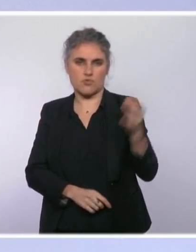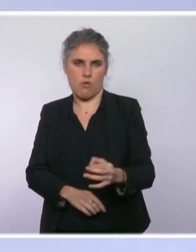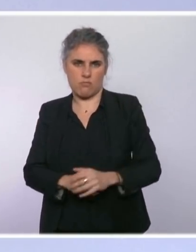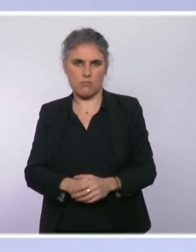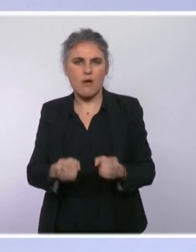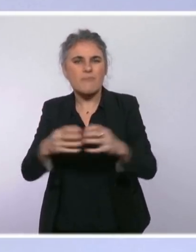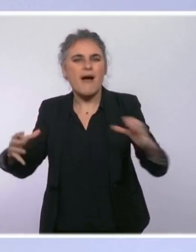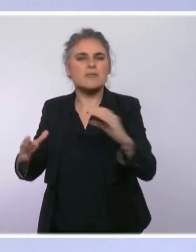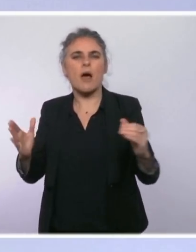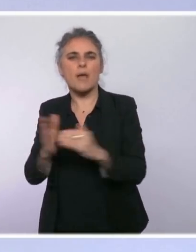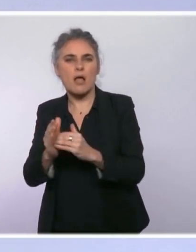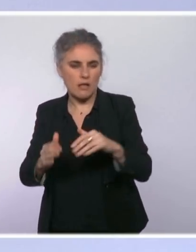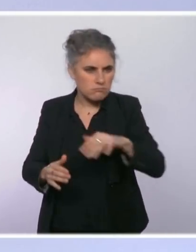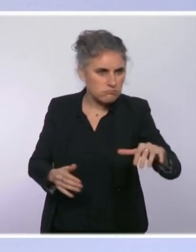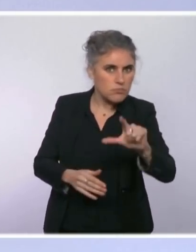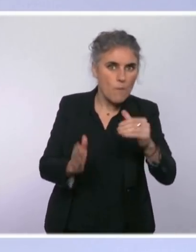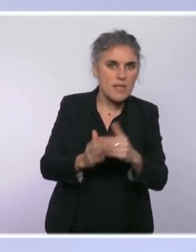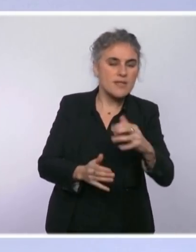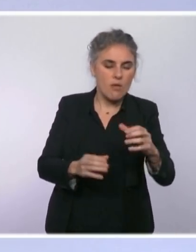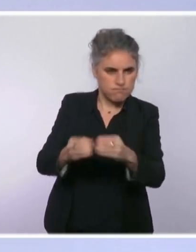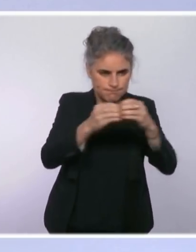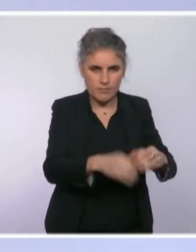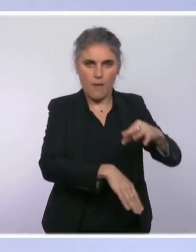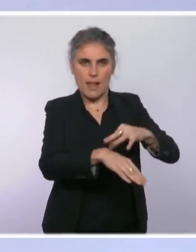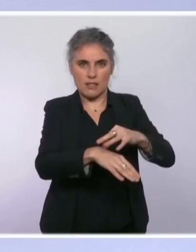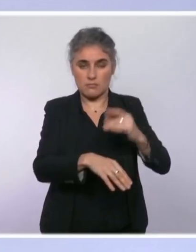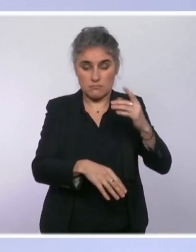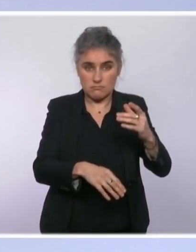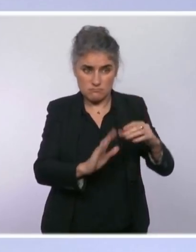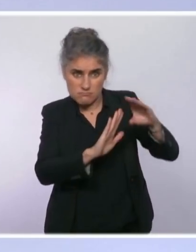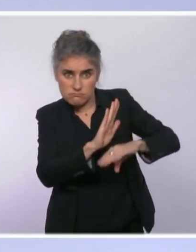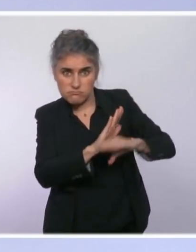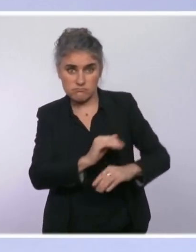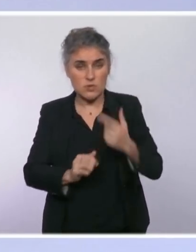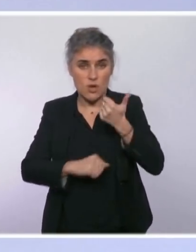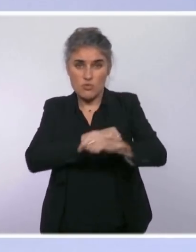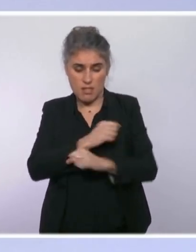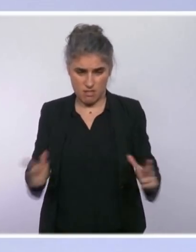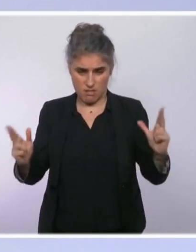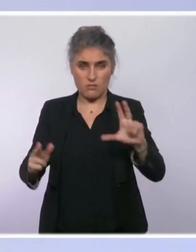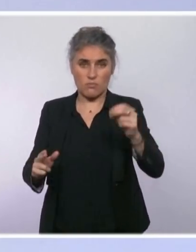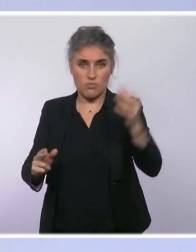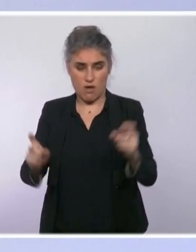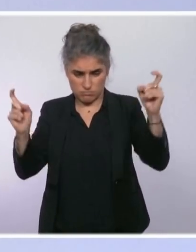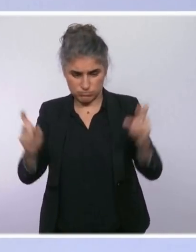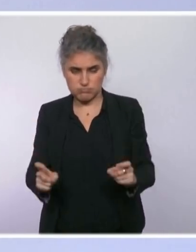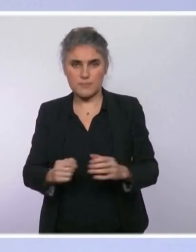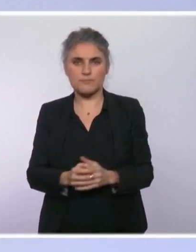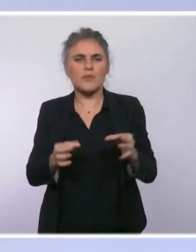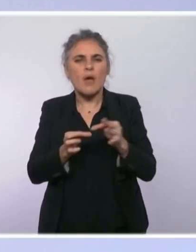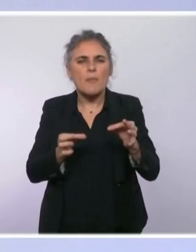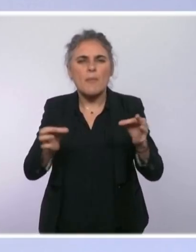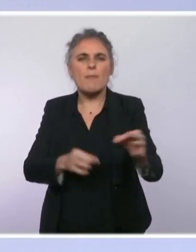en dessous des 2500 pour 100 000 habitants, près de 30% de moins sur une semaine. J'ajoute que le R0, le taux